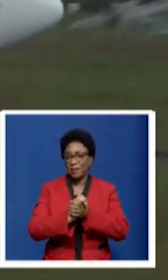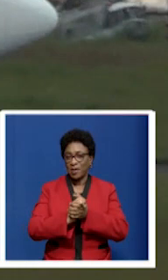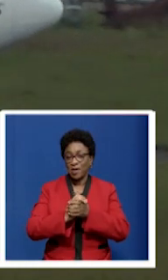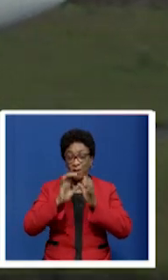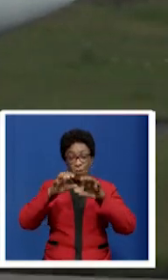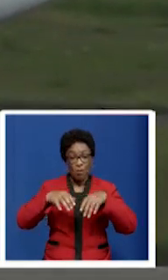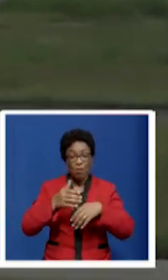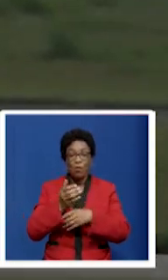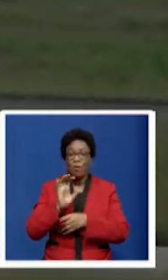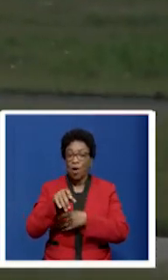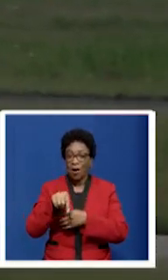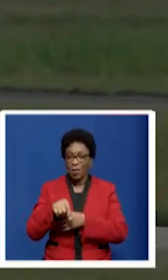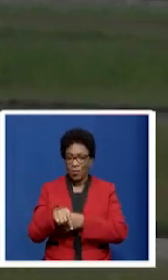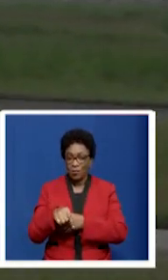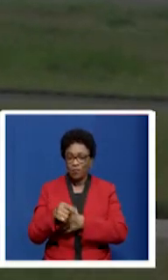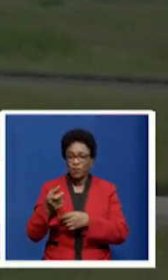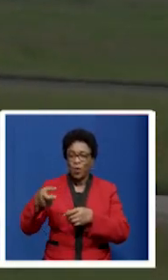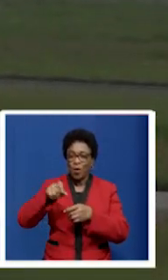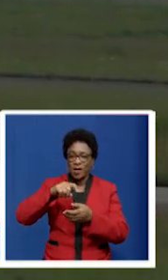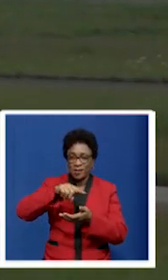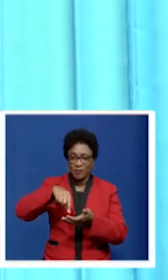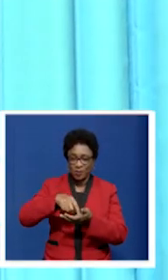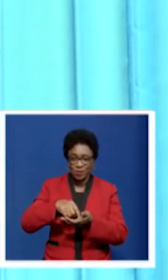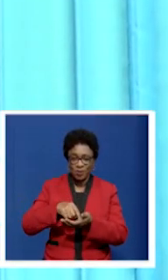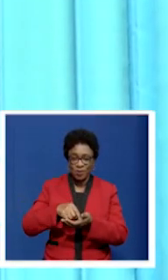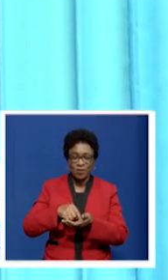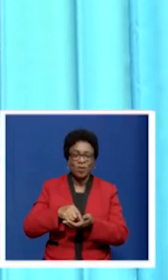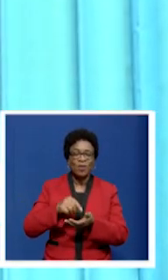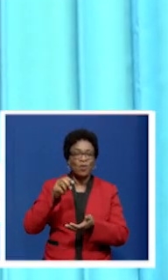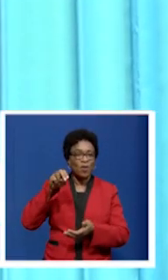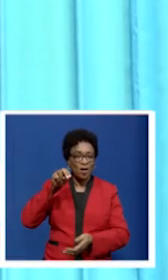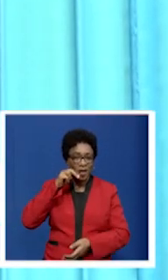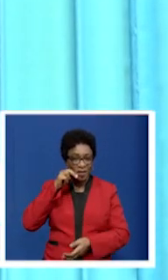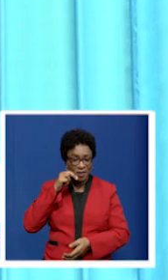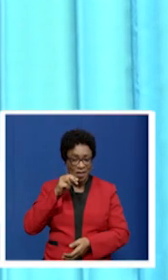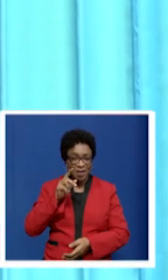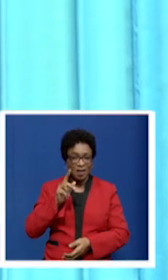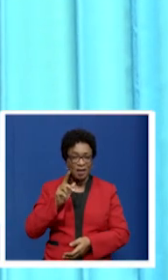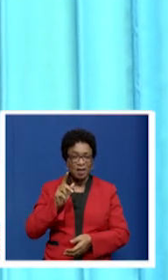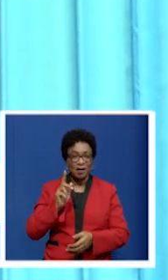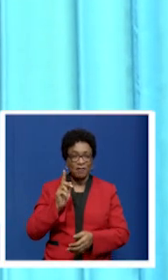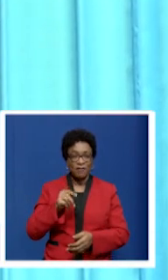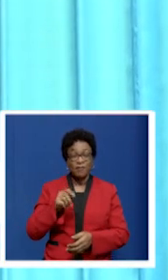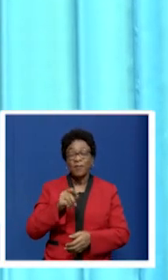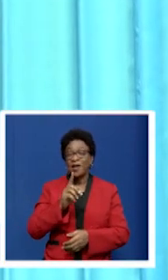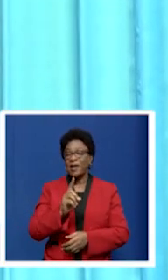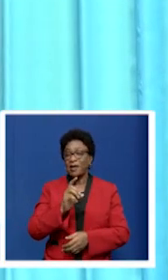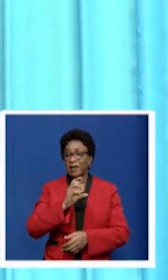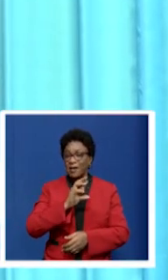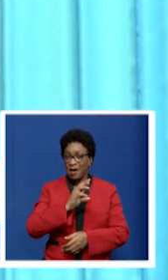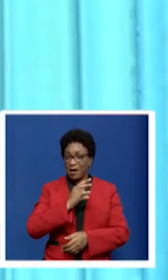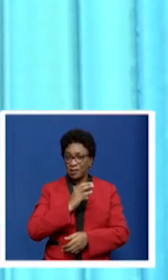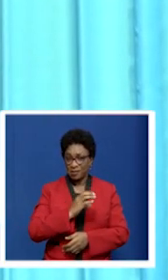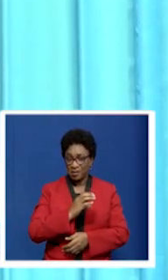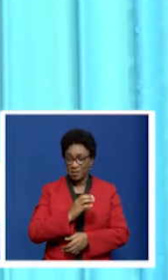ATC inatarajia kuongeza vituo vya Legos na Nigeria kinshasa DRC na